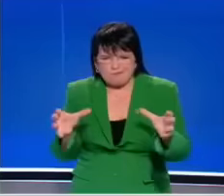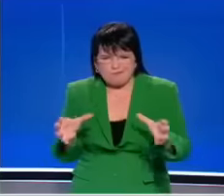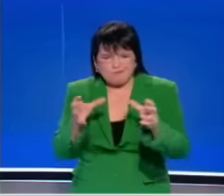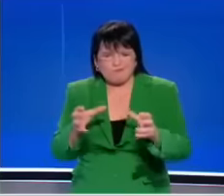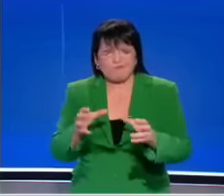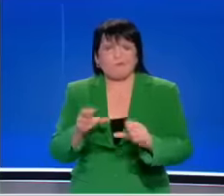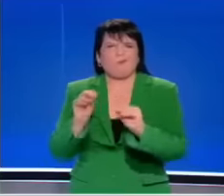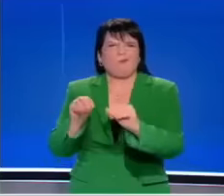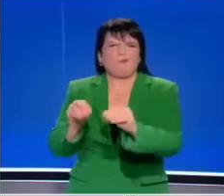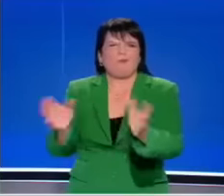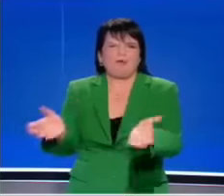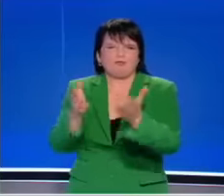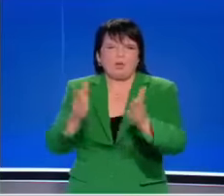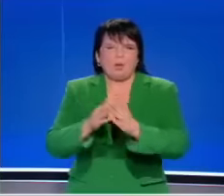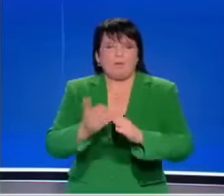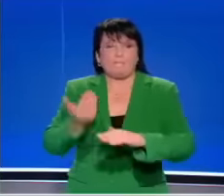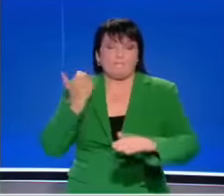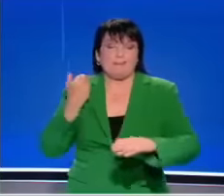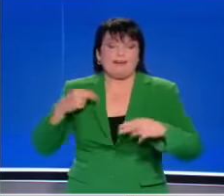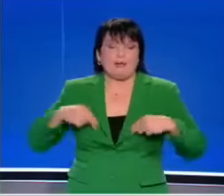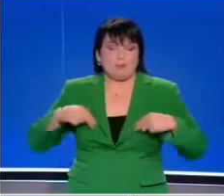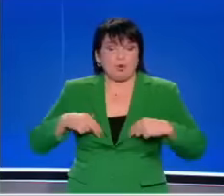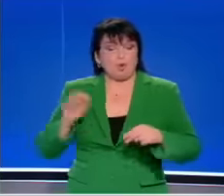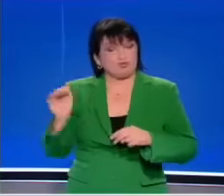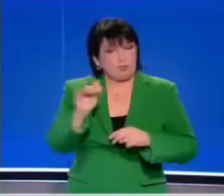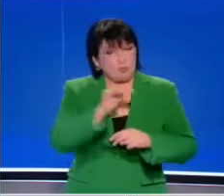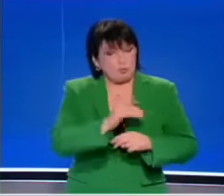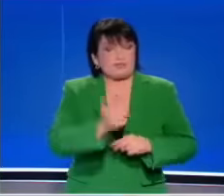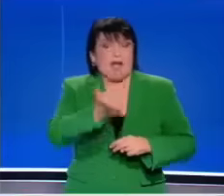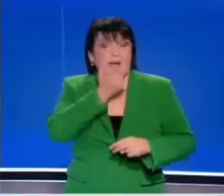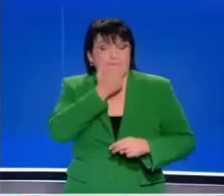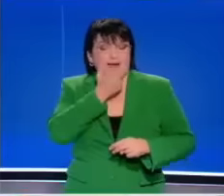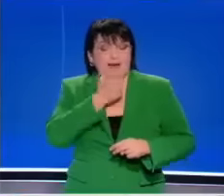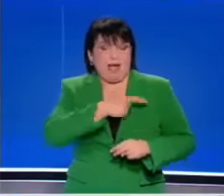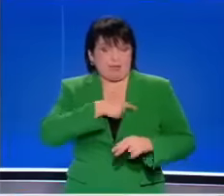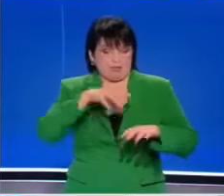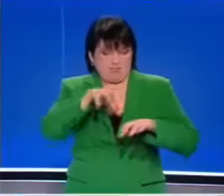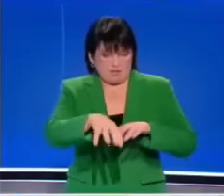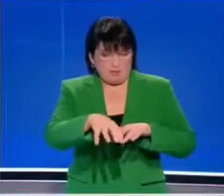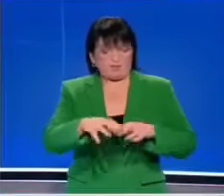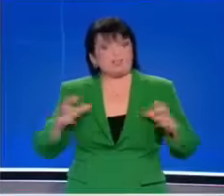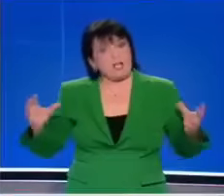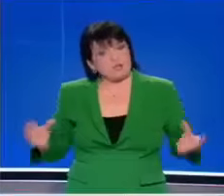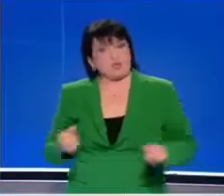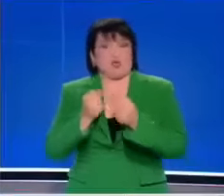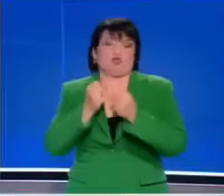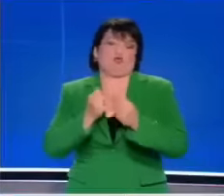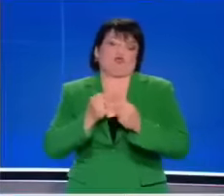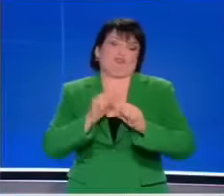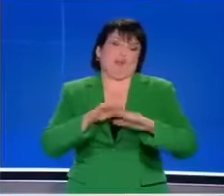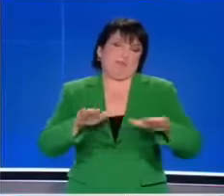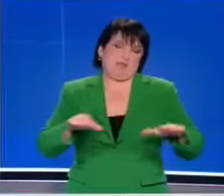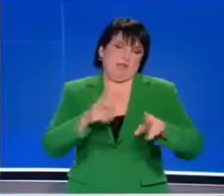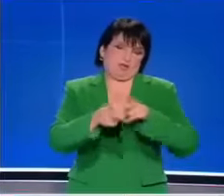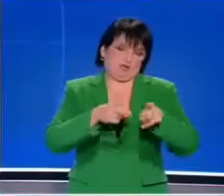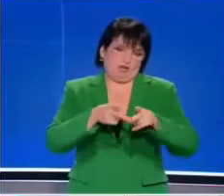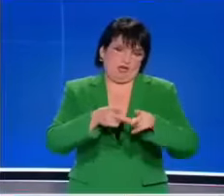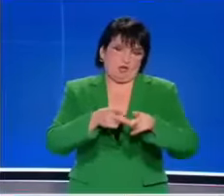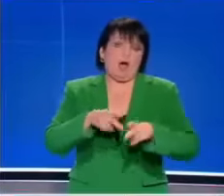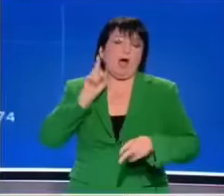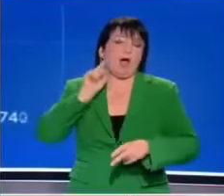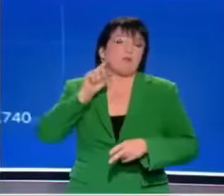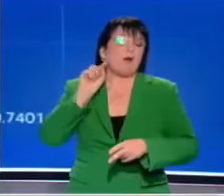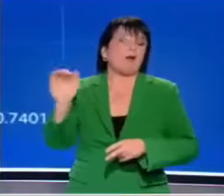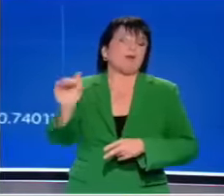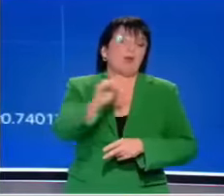κατηγορίες ο υπουργός του είχε προειδοποιήσεις όπως είπε ότι αν δεν είχε κάνει λάθος σταθμάρχη θα θα ζούσαν τα παιδιά έτσι να μας πει ότι αν δεν είχε αμελήσει